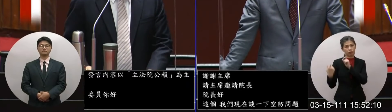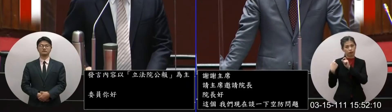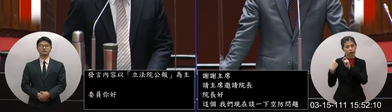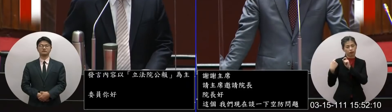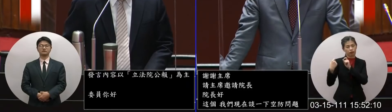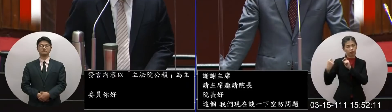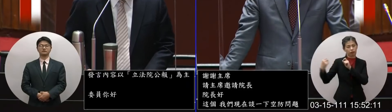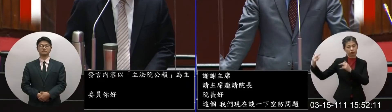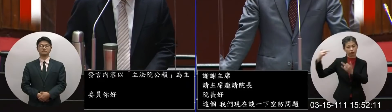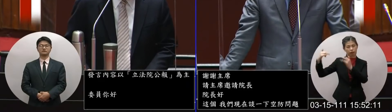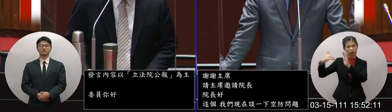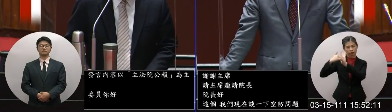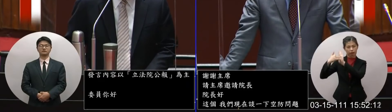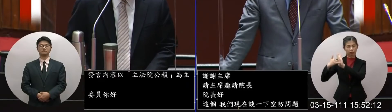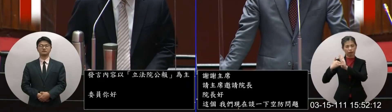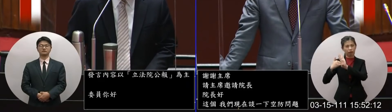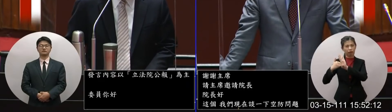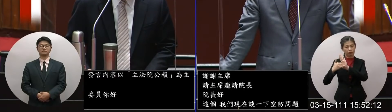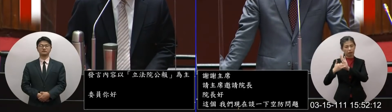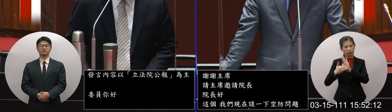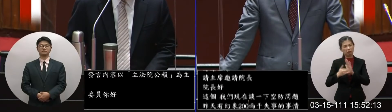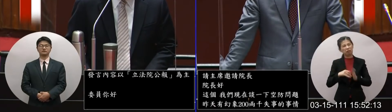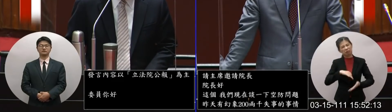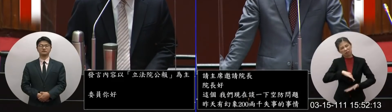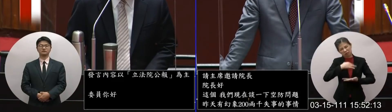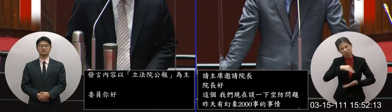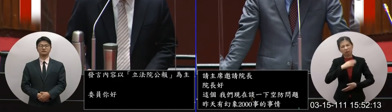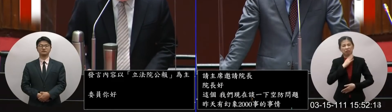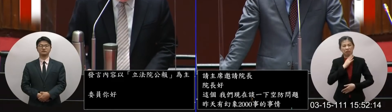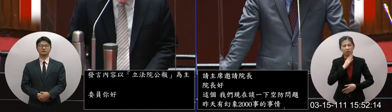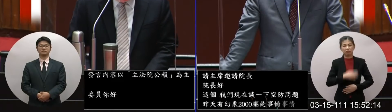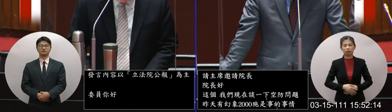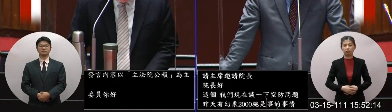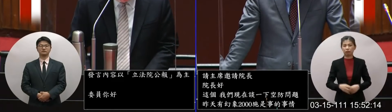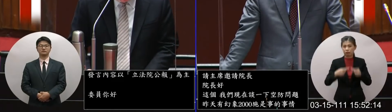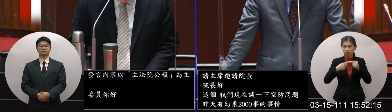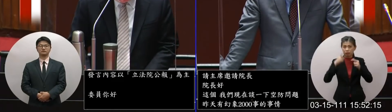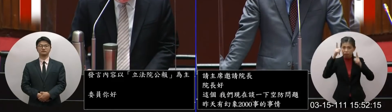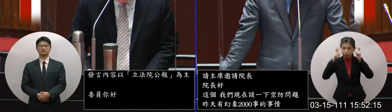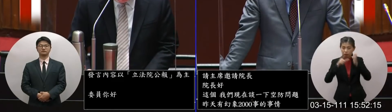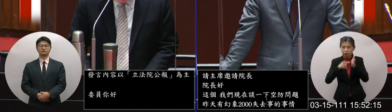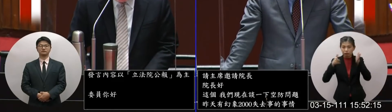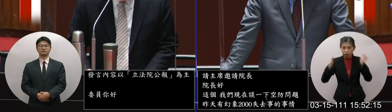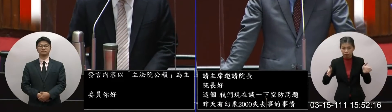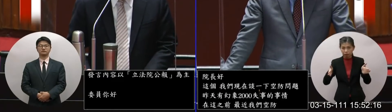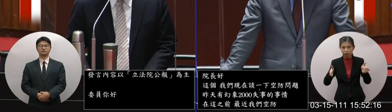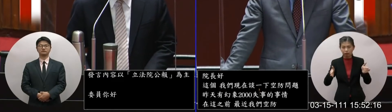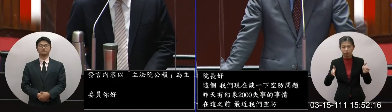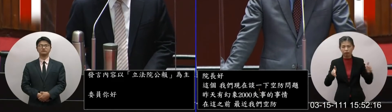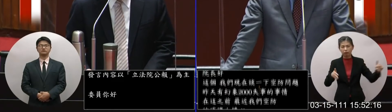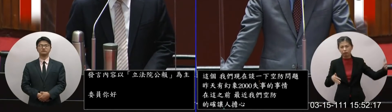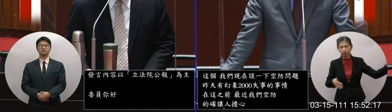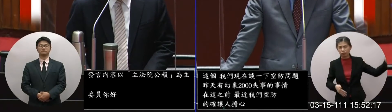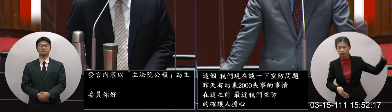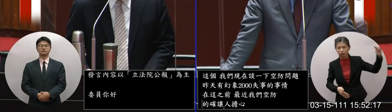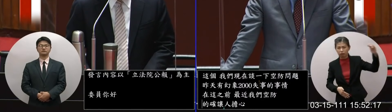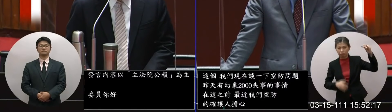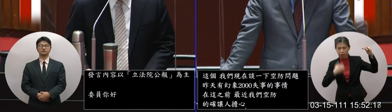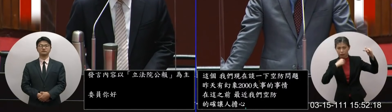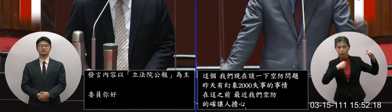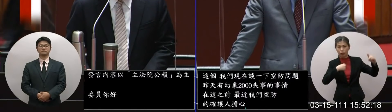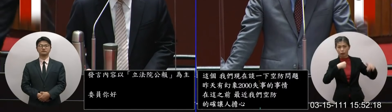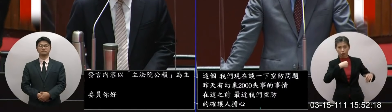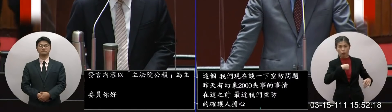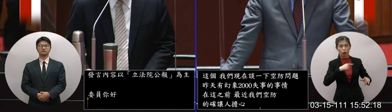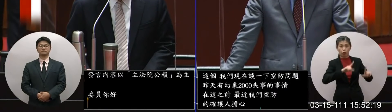的空房，的确让人家会担心。第一个，春节期间不明飞行物进入我们的东